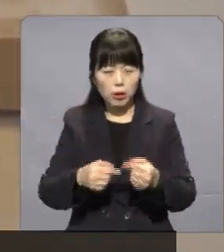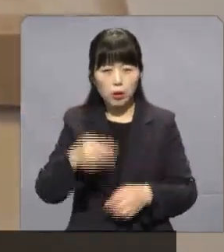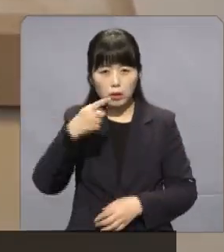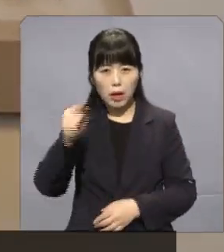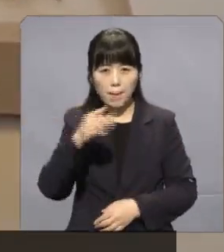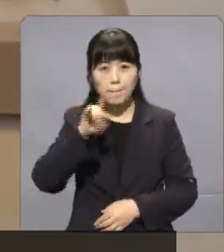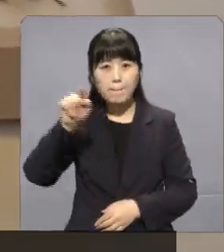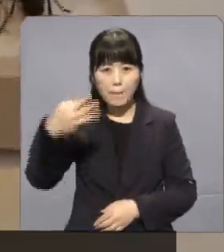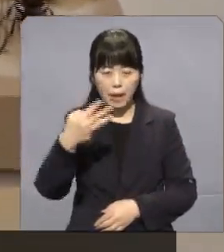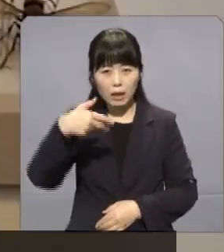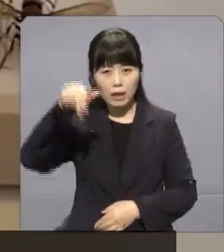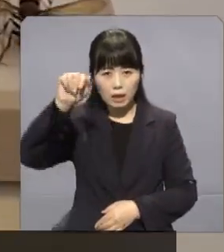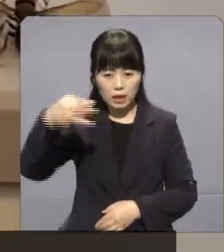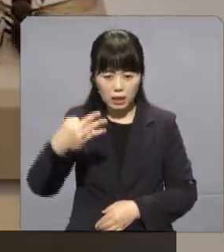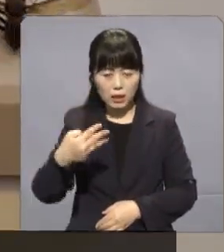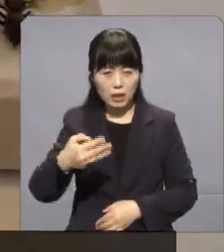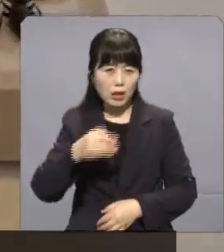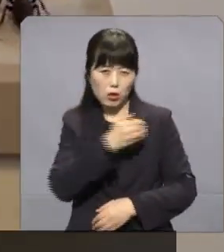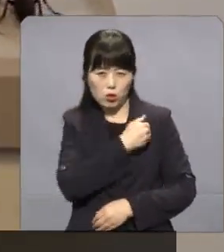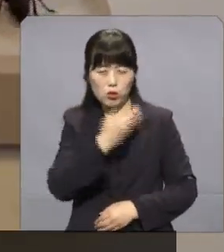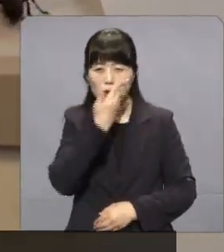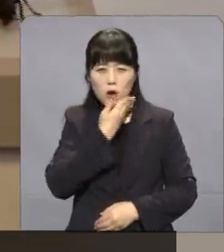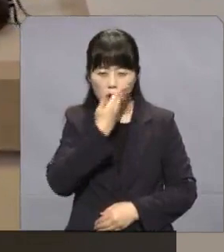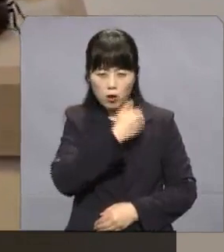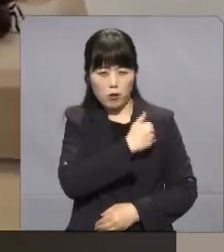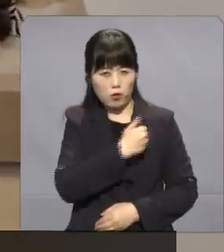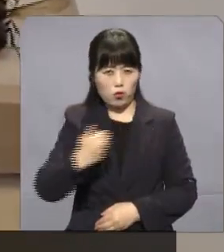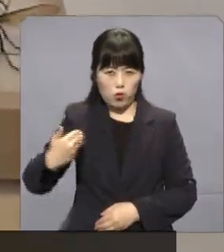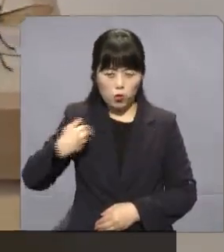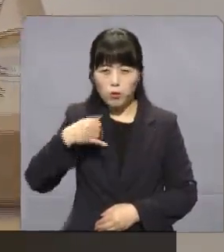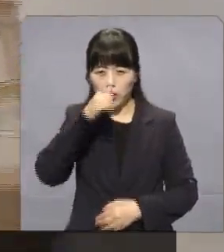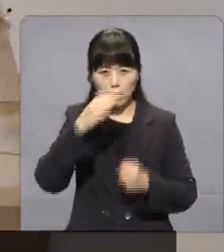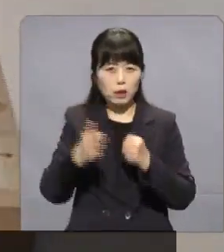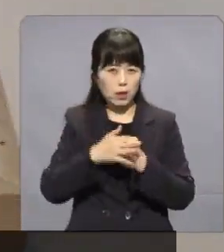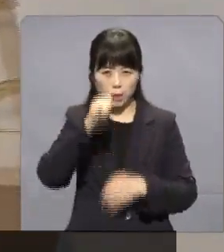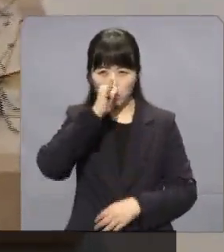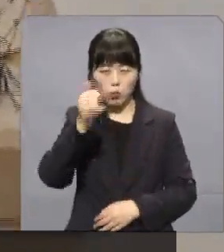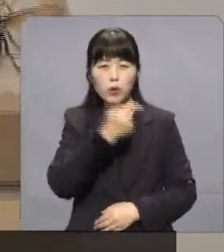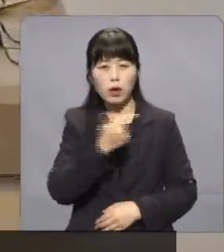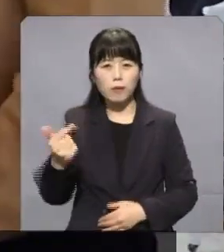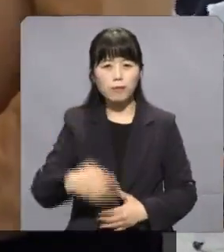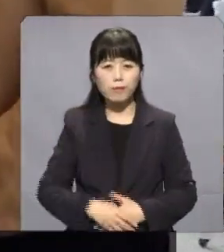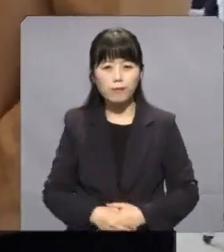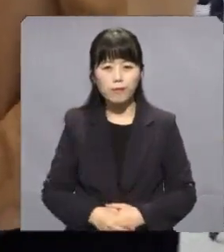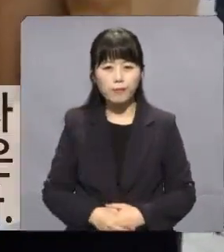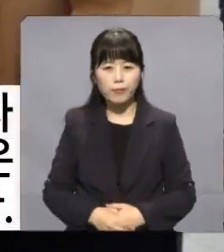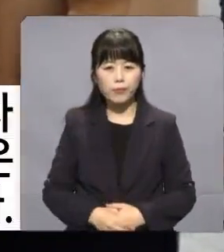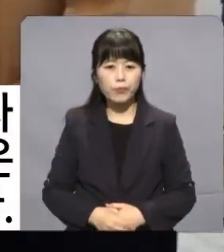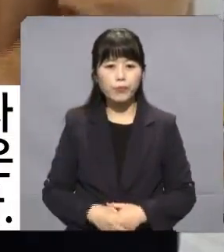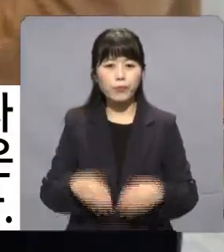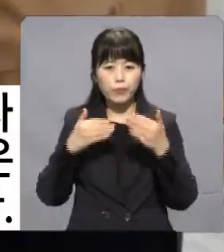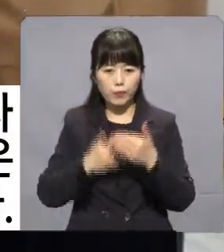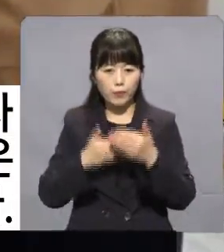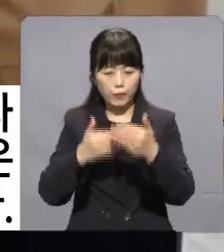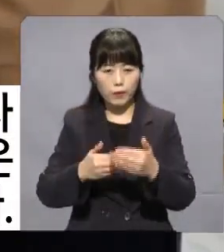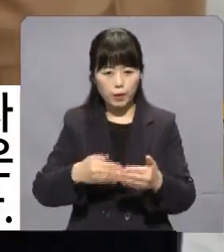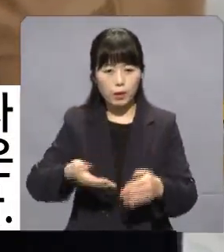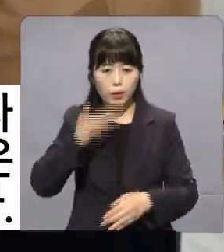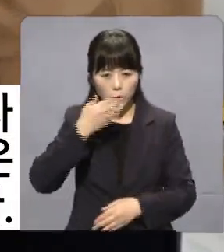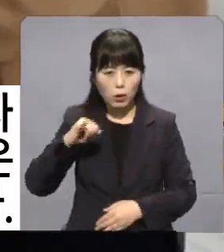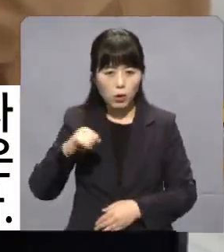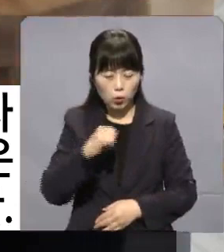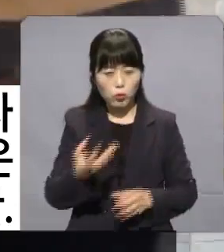단백질과 불포화 지방산 등이 풍부해 영양학적 가치도 우수합니다. 단계별로 저희